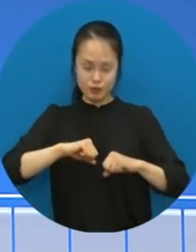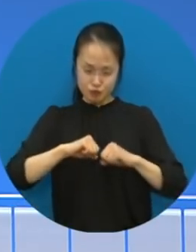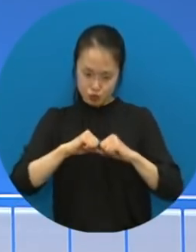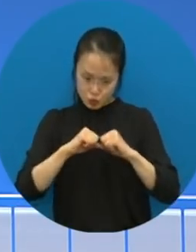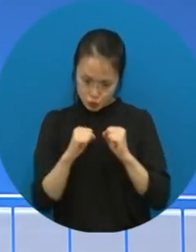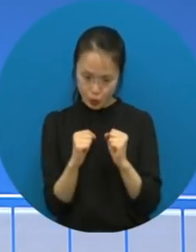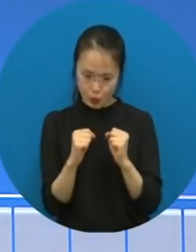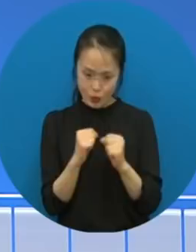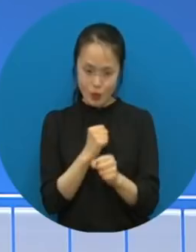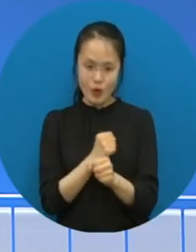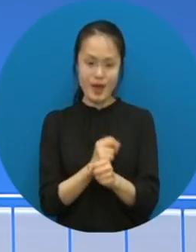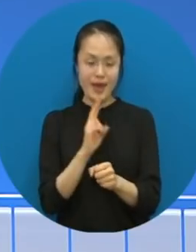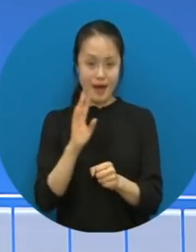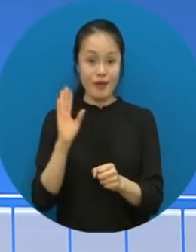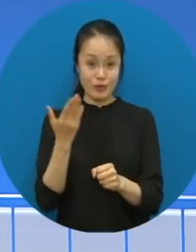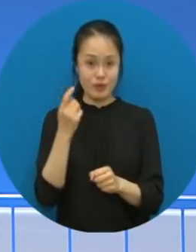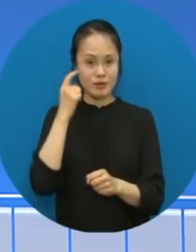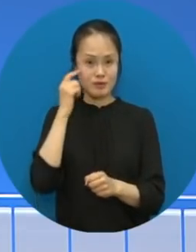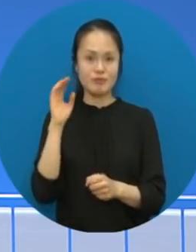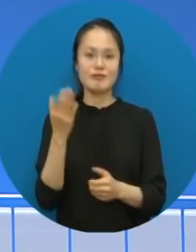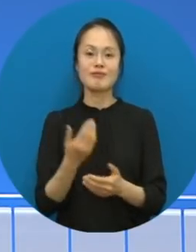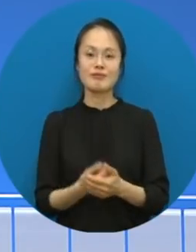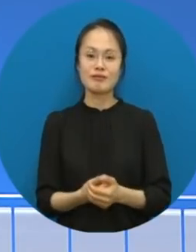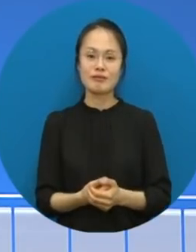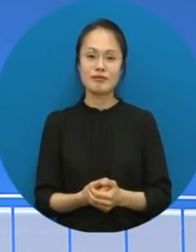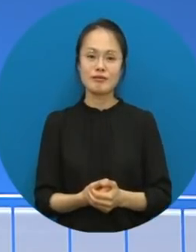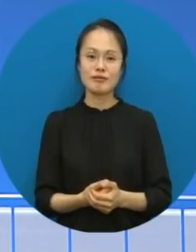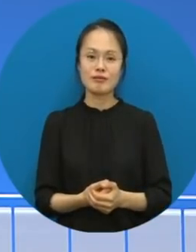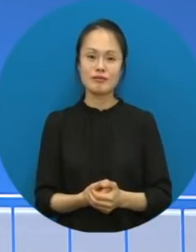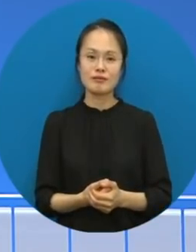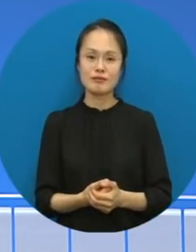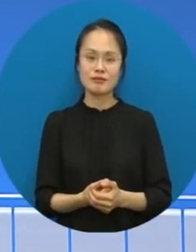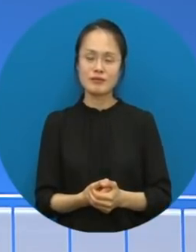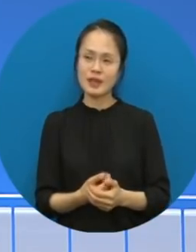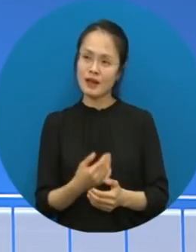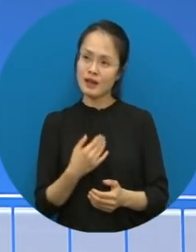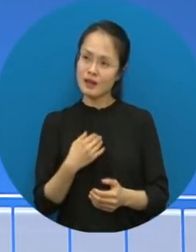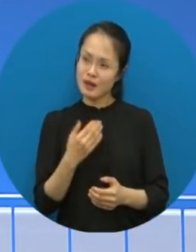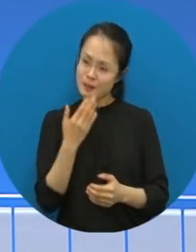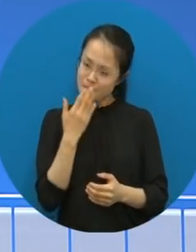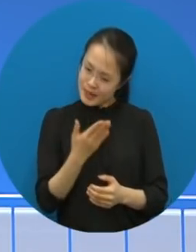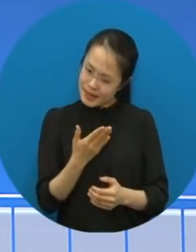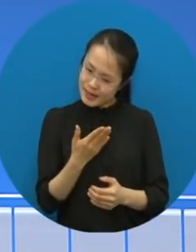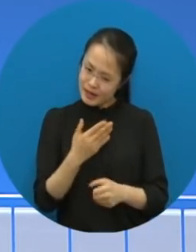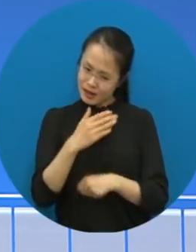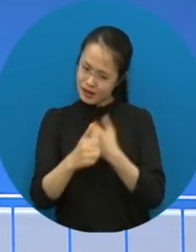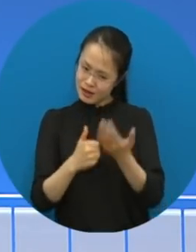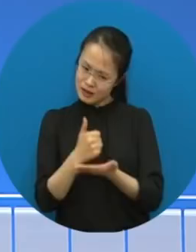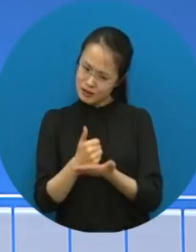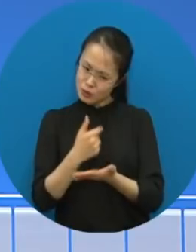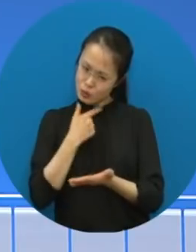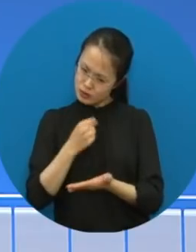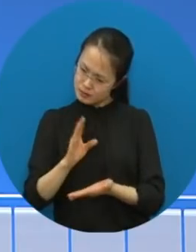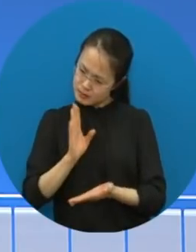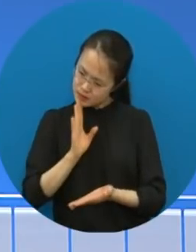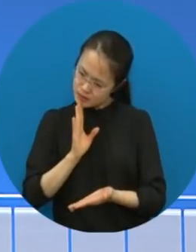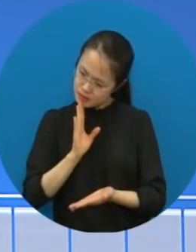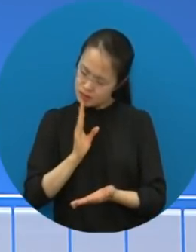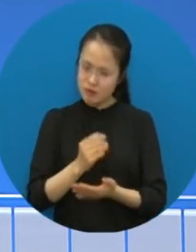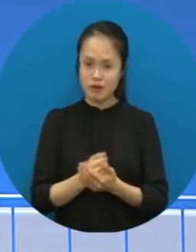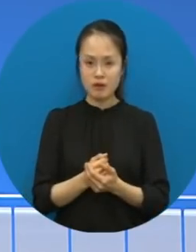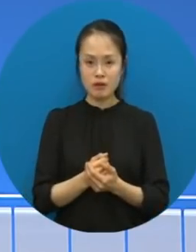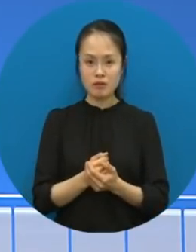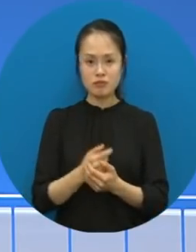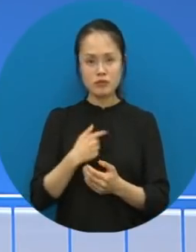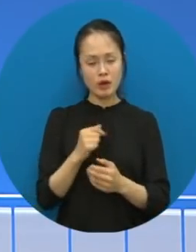거꾸로 생각하면 알 때가 많습니다. 해도 해야 되나? 하나님이 원하시는가? 그렇다면 만약에